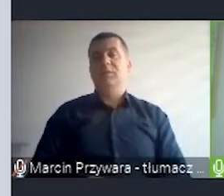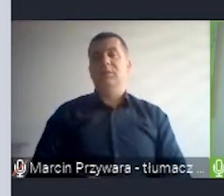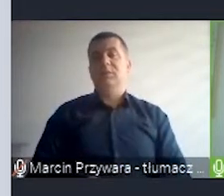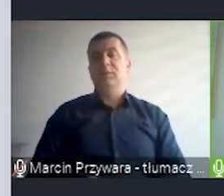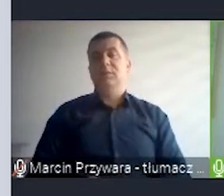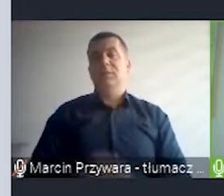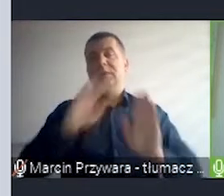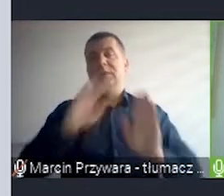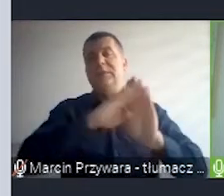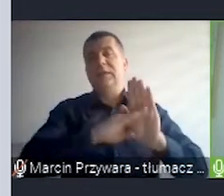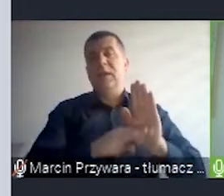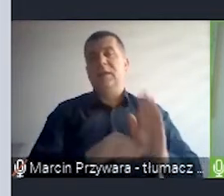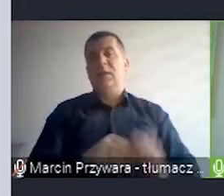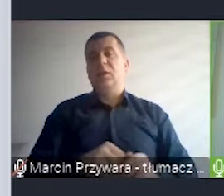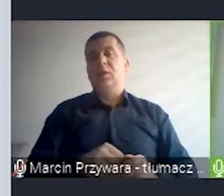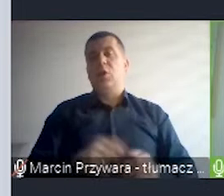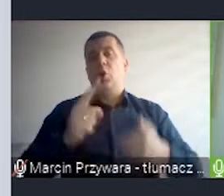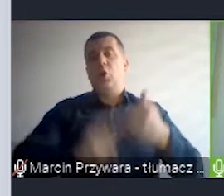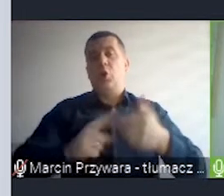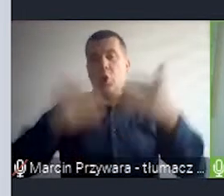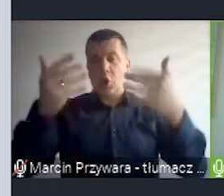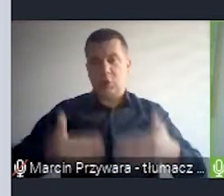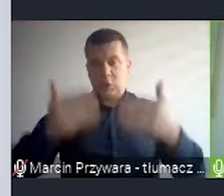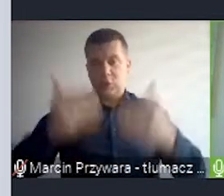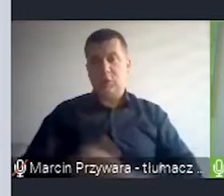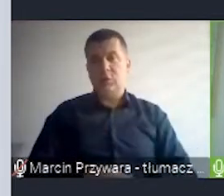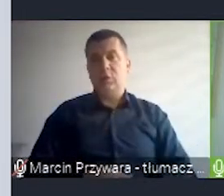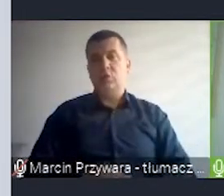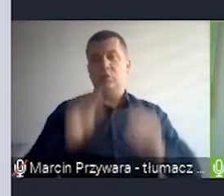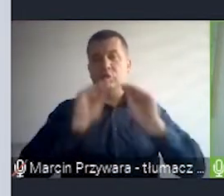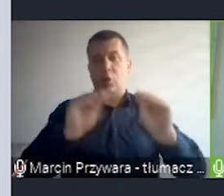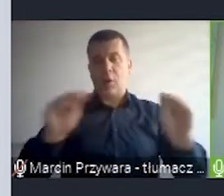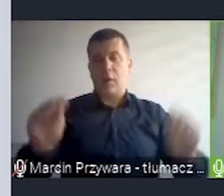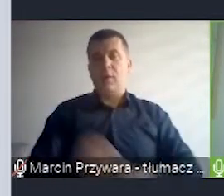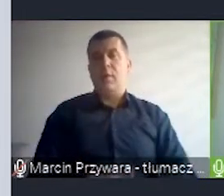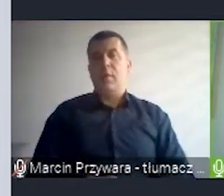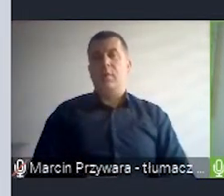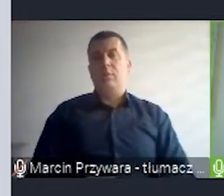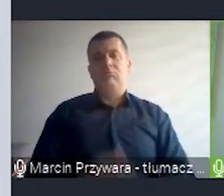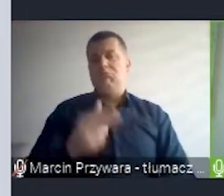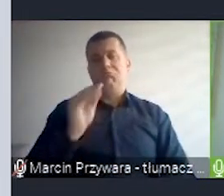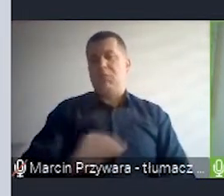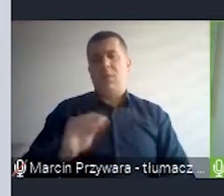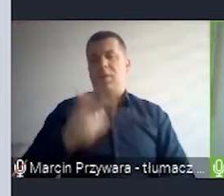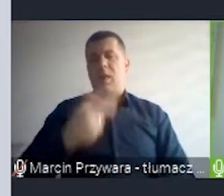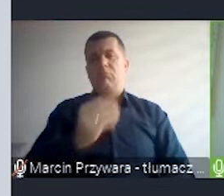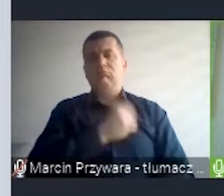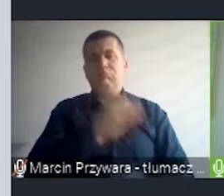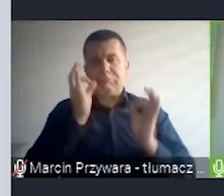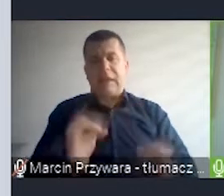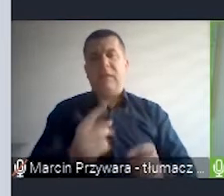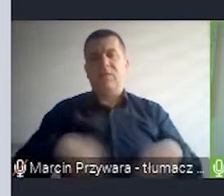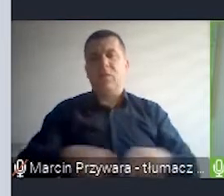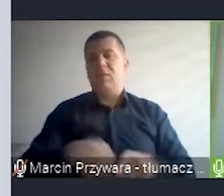Na zasadzie rozliczyłem szkolenie, które nie zostało należycie wykonane przez